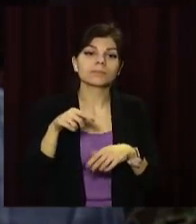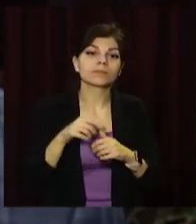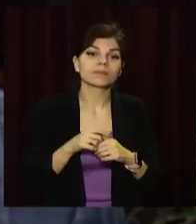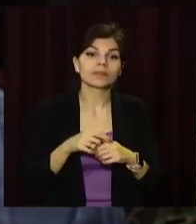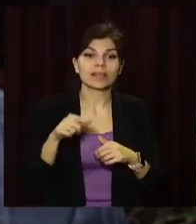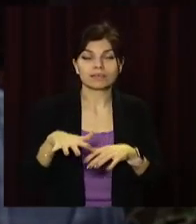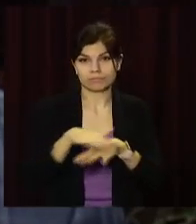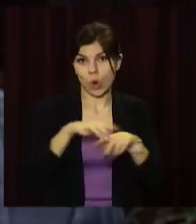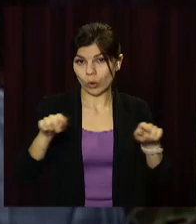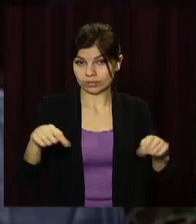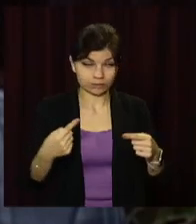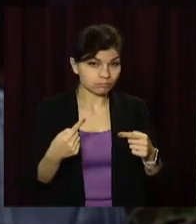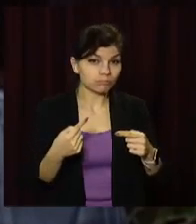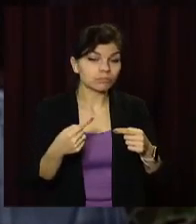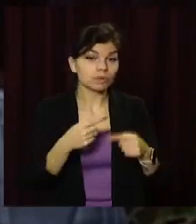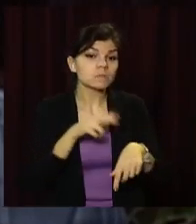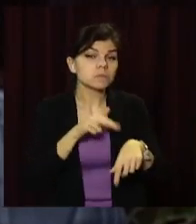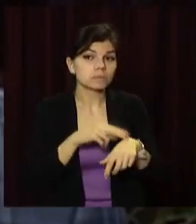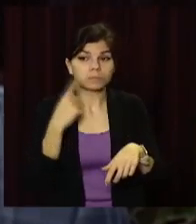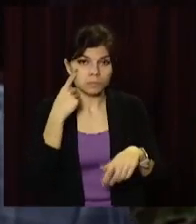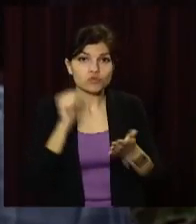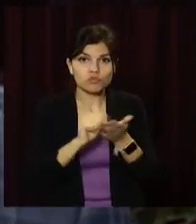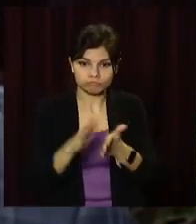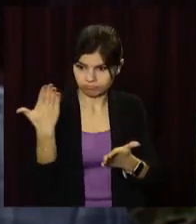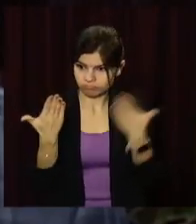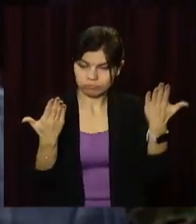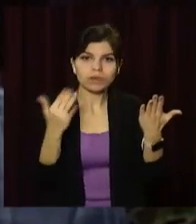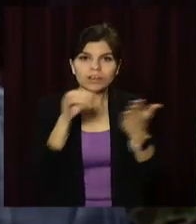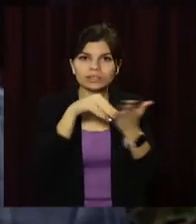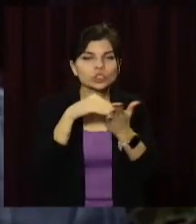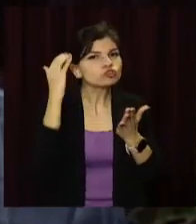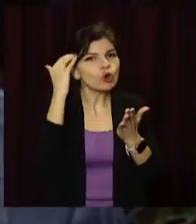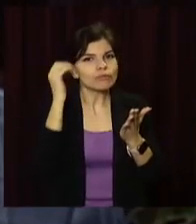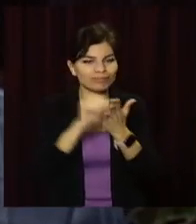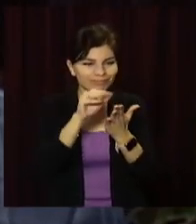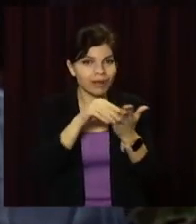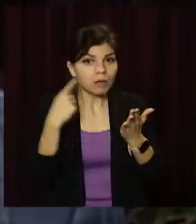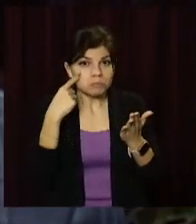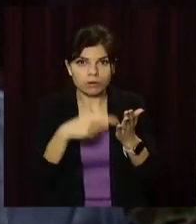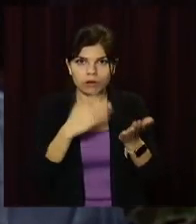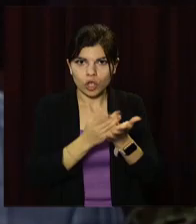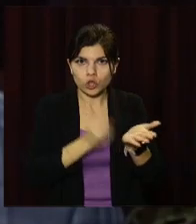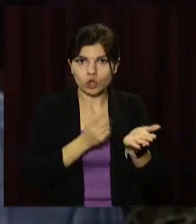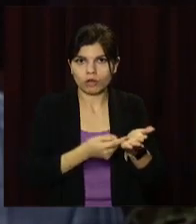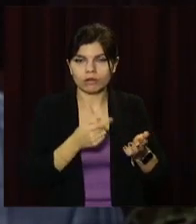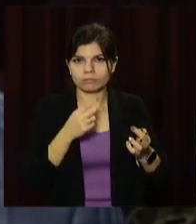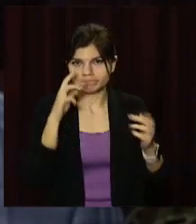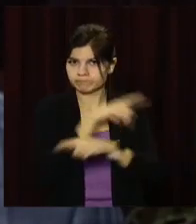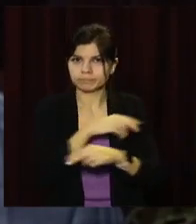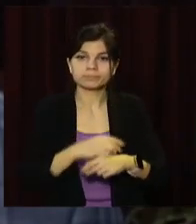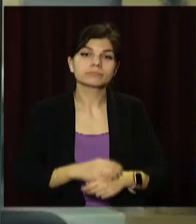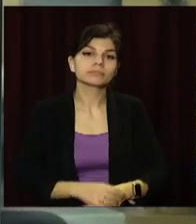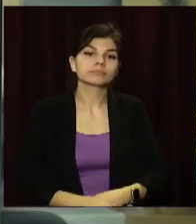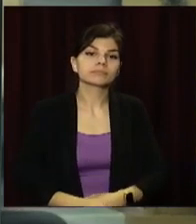аеропорту, офісах комерційної структури та проєктної організації, правоохоронці вилучили документацію і чорнові записи, що підтверджують протиправну